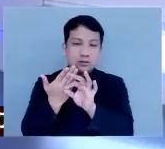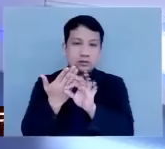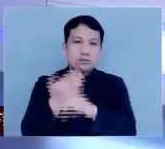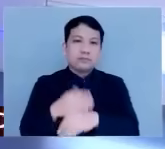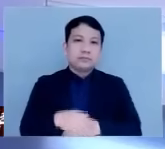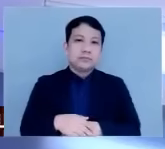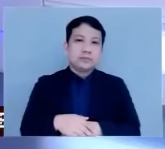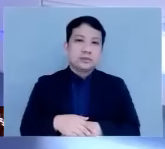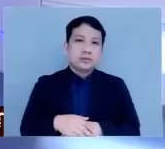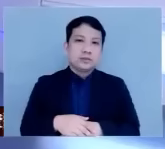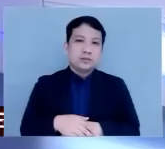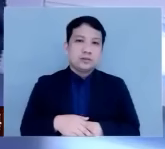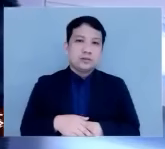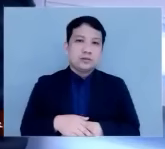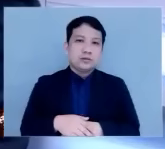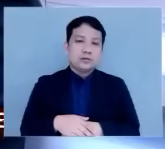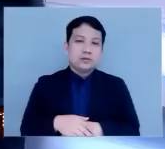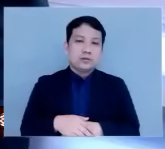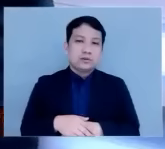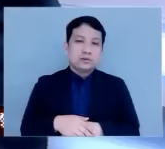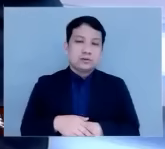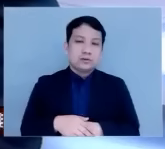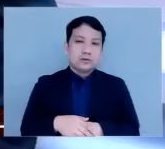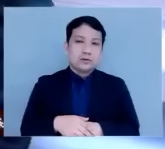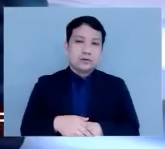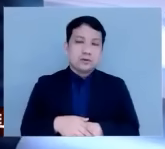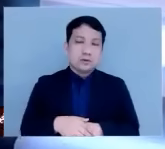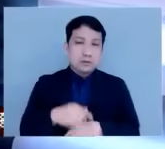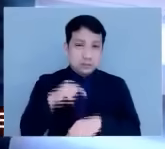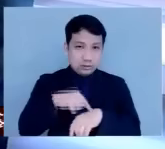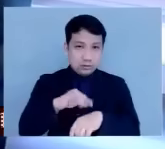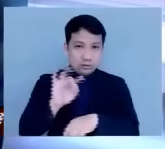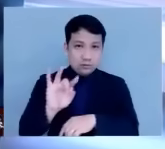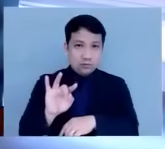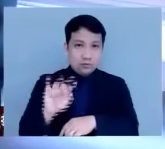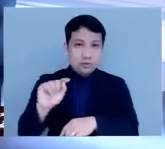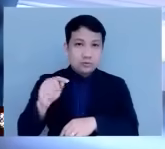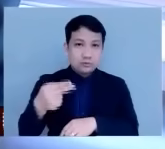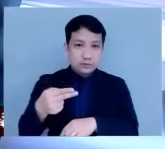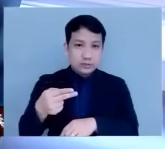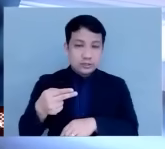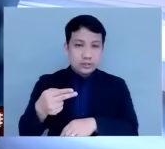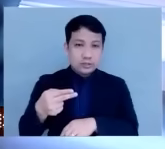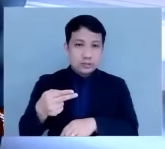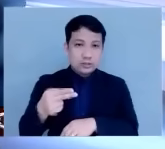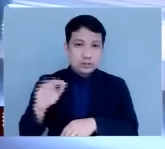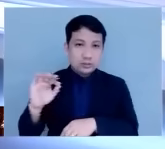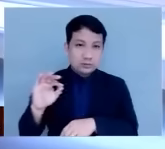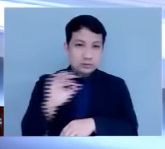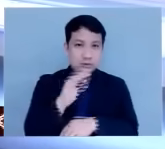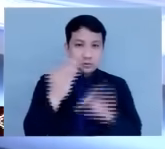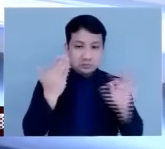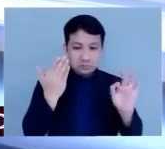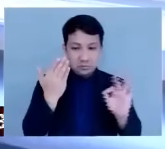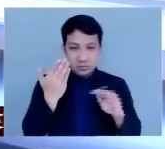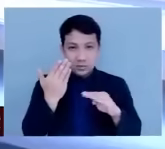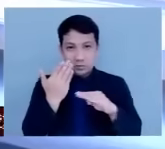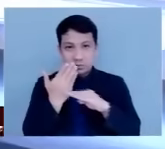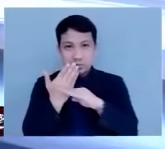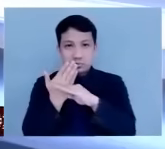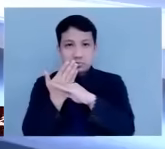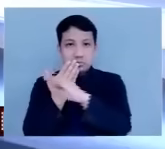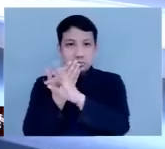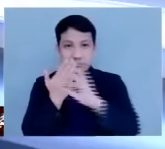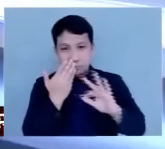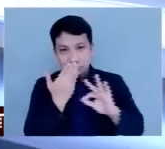zoomin pa tayo. Pagdating po ng bandang alas 8 ng Huwebes, dito na po siya. So, tatagos po yan,